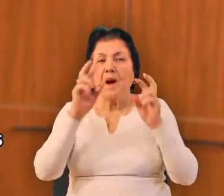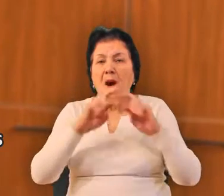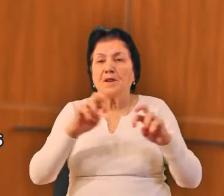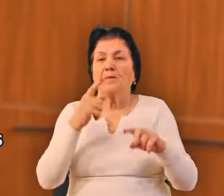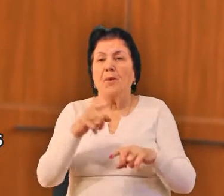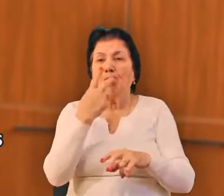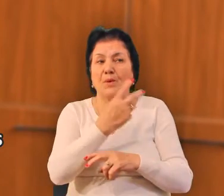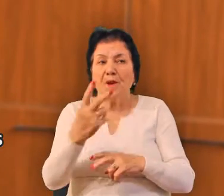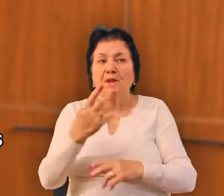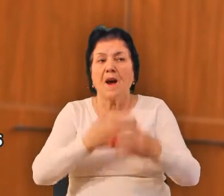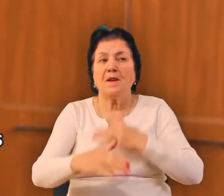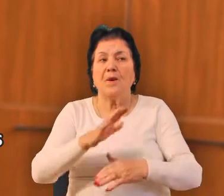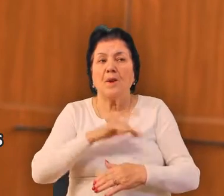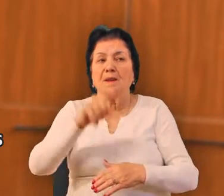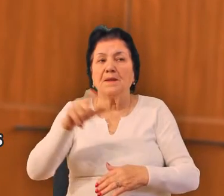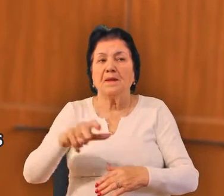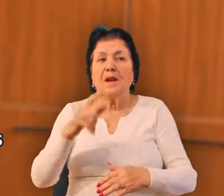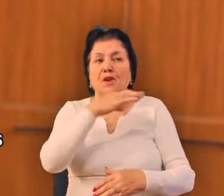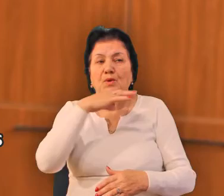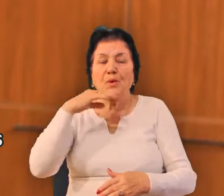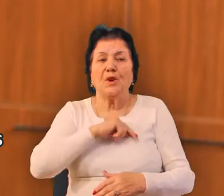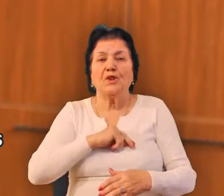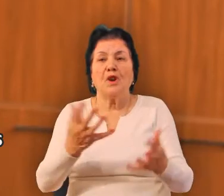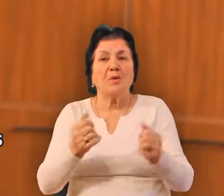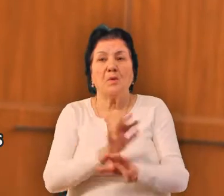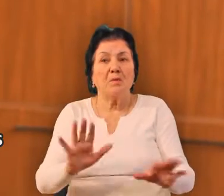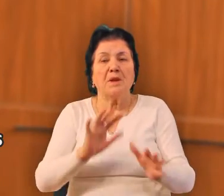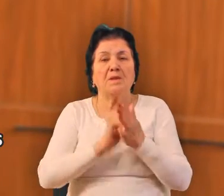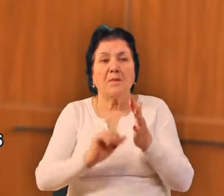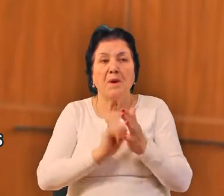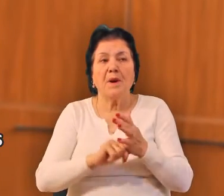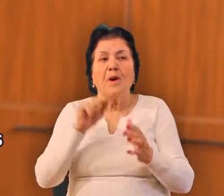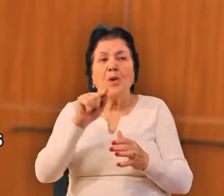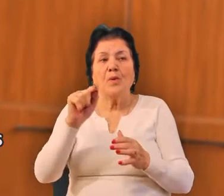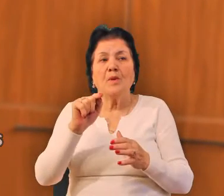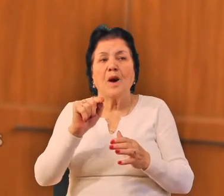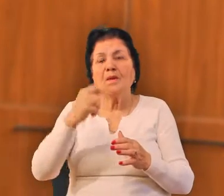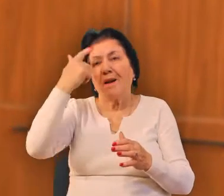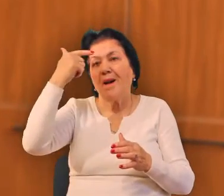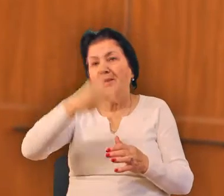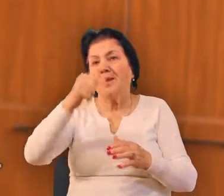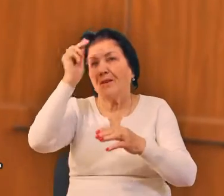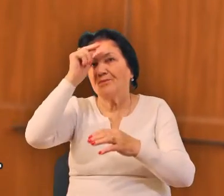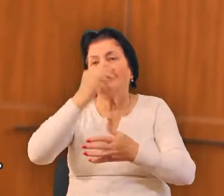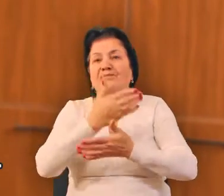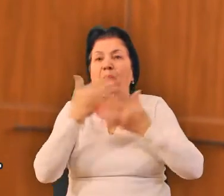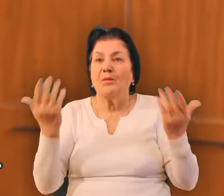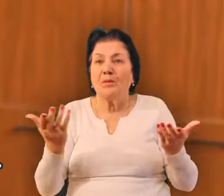ki, əlilliyi olan insanların çoxunun işə götürülməməsinin səbəbi onların ali savadının olmamasıdır.